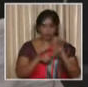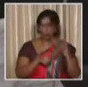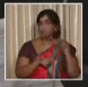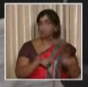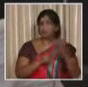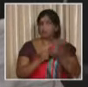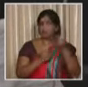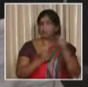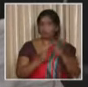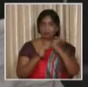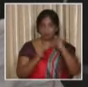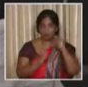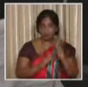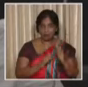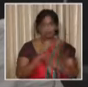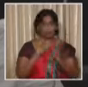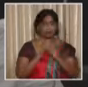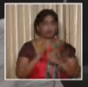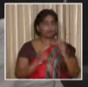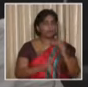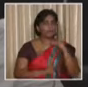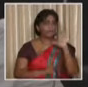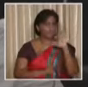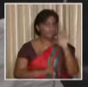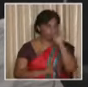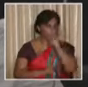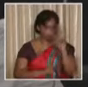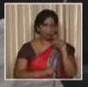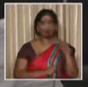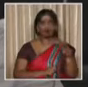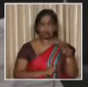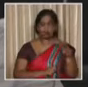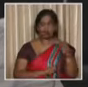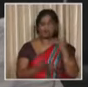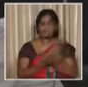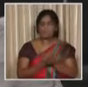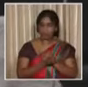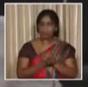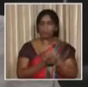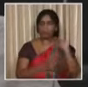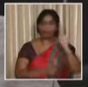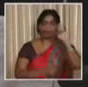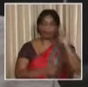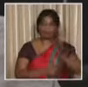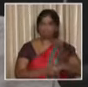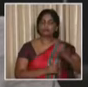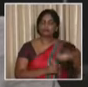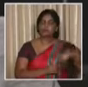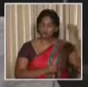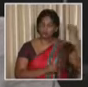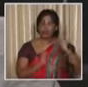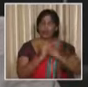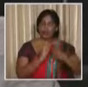ඔවුන්ට ලබා දෙන දීමනාව අමාත්‍යංශයෙන් දෙන්න රුපියල් 5000යි මාසෙකට. ඒක බැංකු හරහා රුපියල් 15000ක් දක්වා